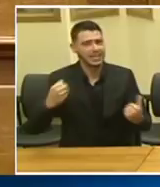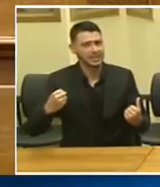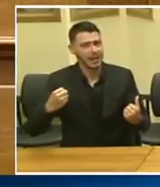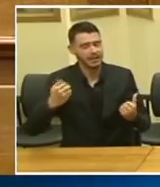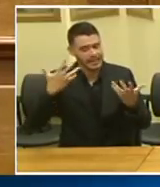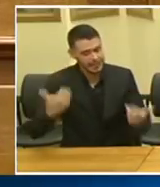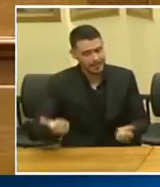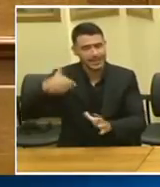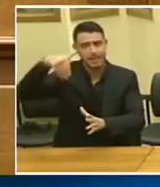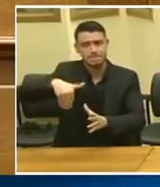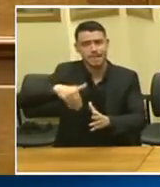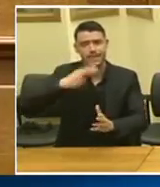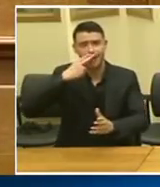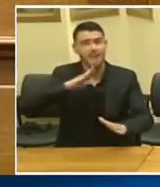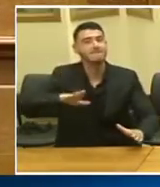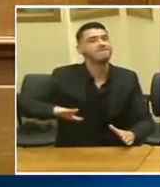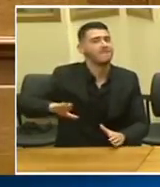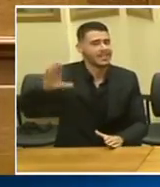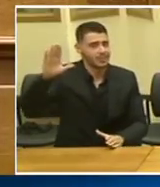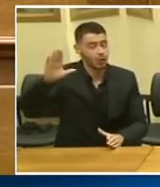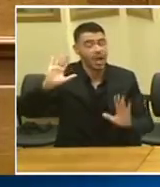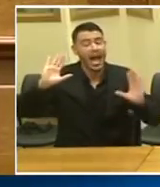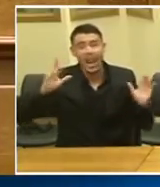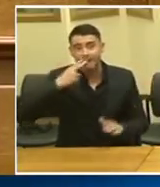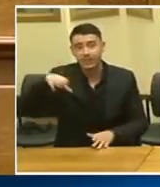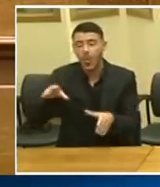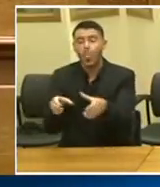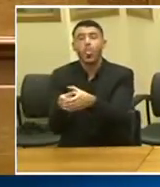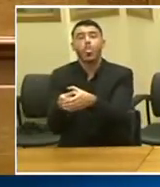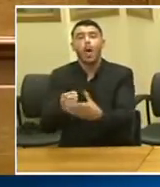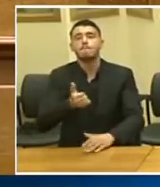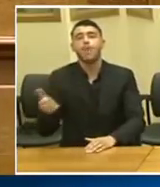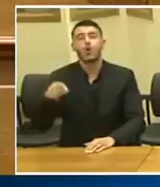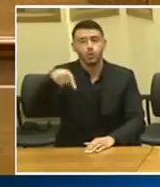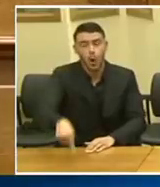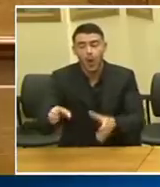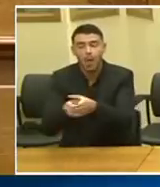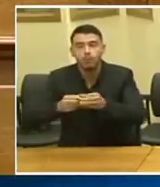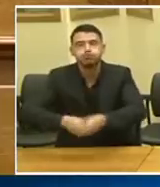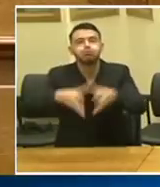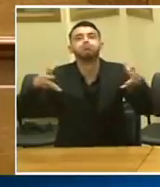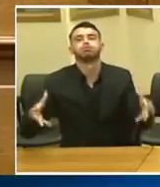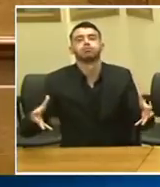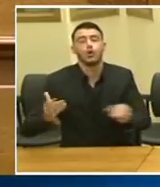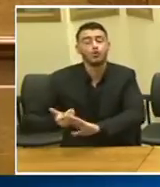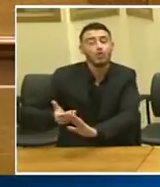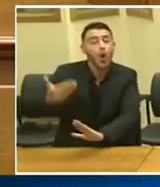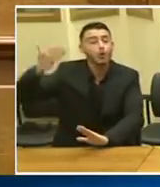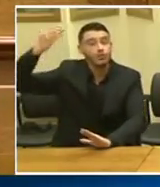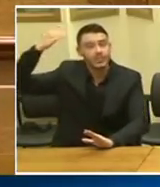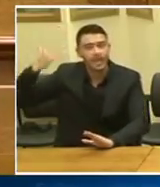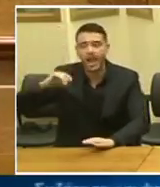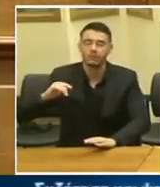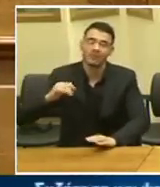φασιστικός σπόρος, αλλά δεν φύτρωσε και δεν κάρπισε. Γιατί ήταν άλλες οι δυνάμεις οι οποίες εκεί έπαιξαν τον ιστορικό τους